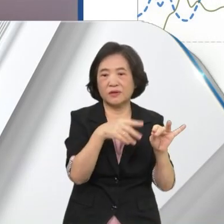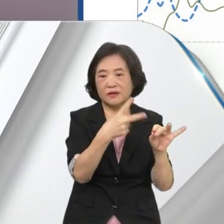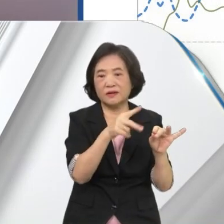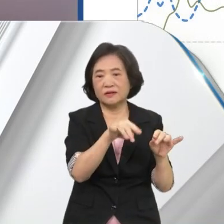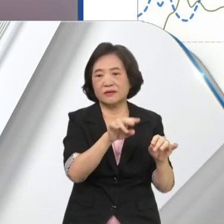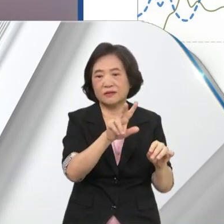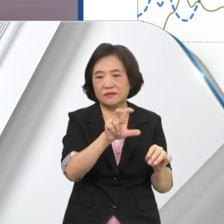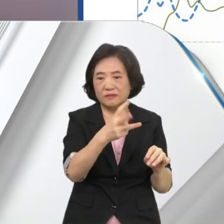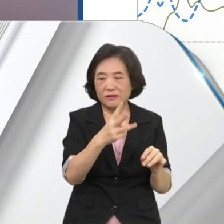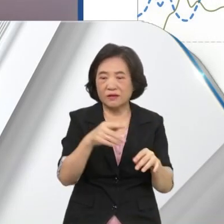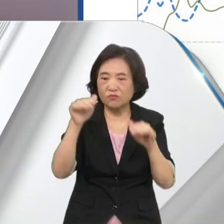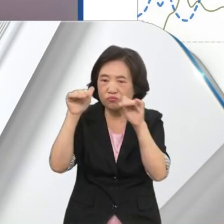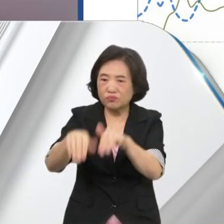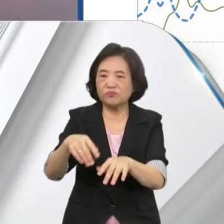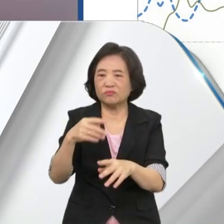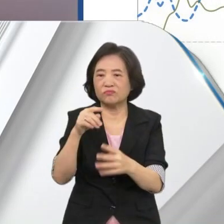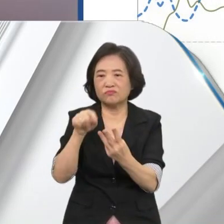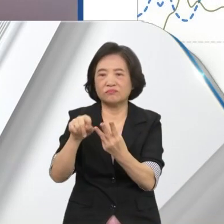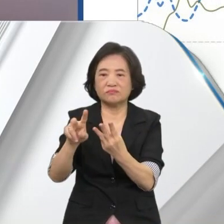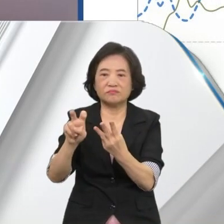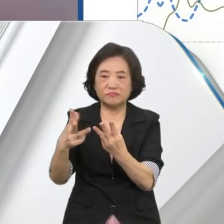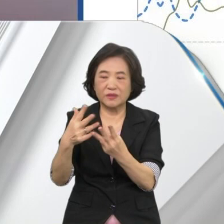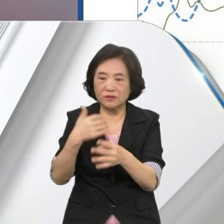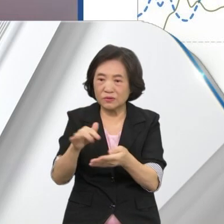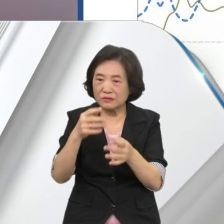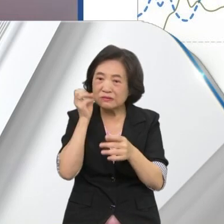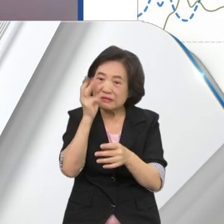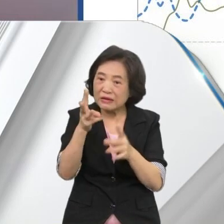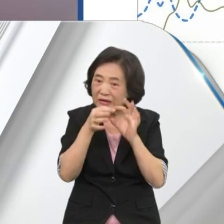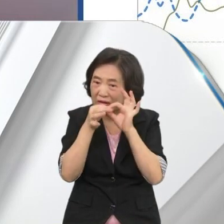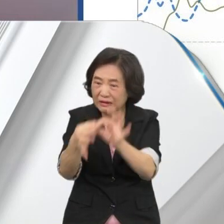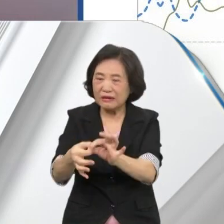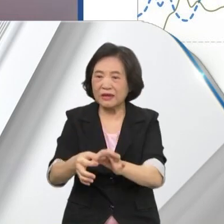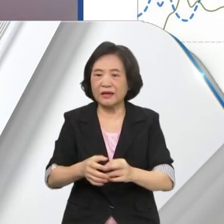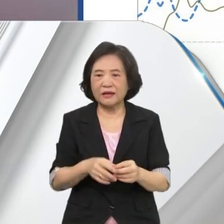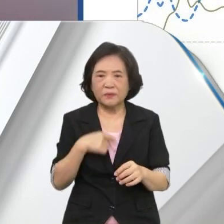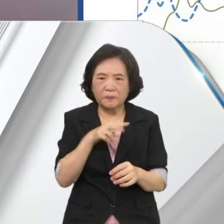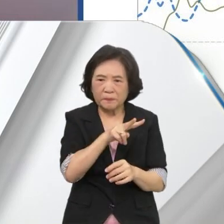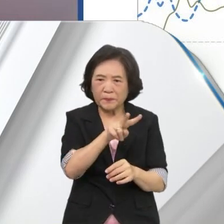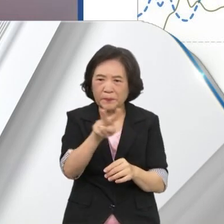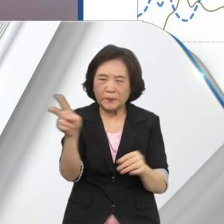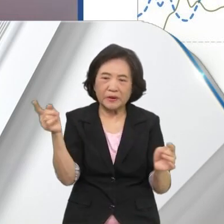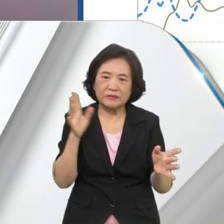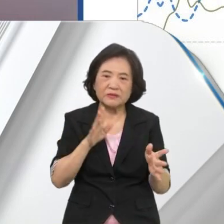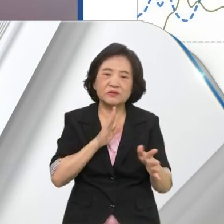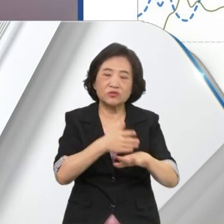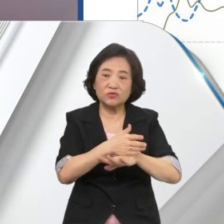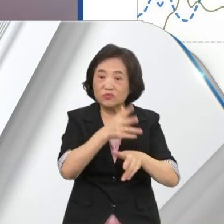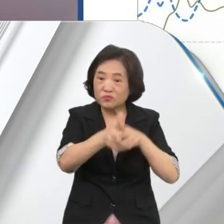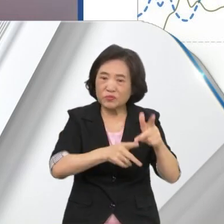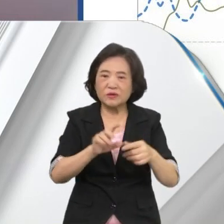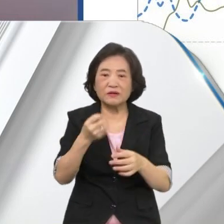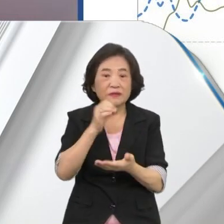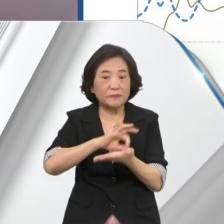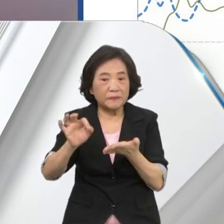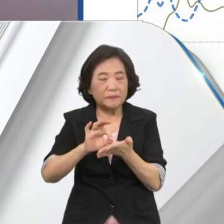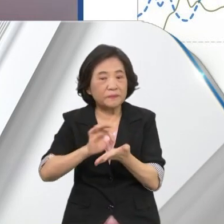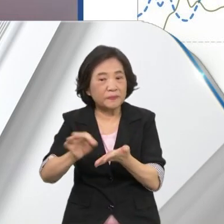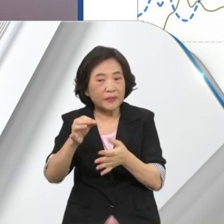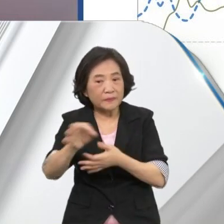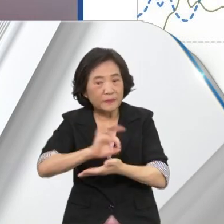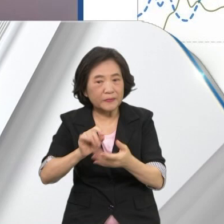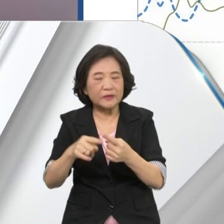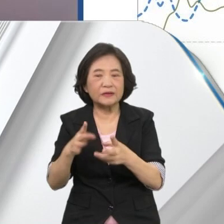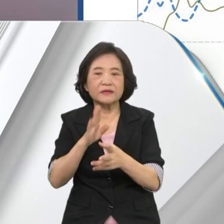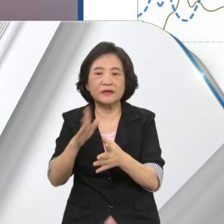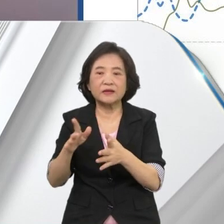了3.28%，呈现连跌第3涨年公台。整体观察，以茶制造业、浪漫业、传递业、证